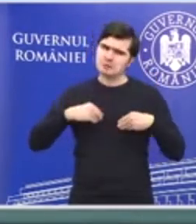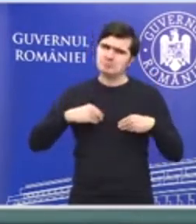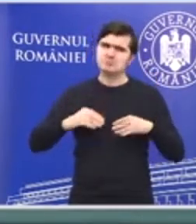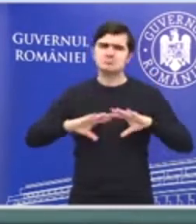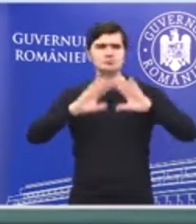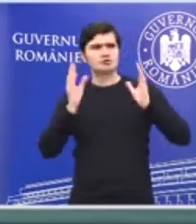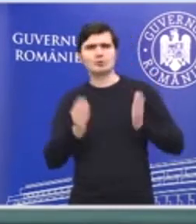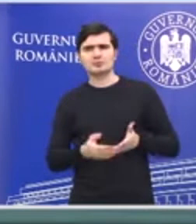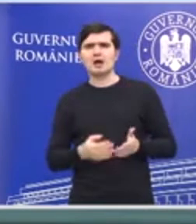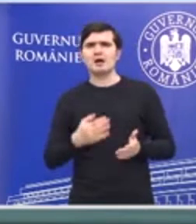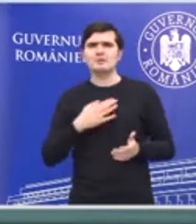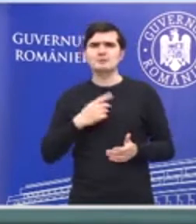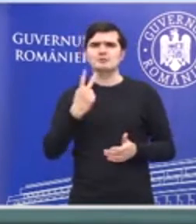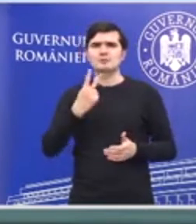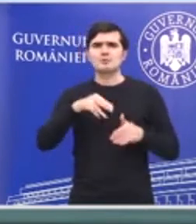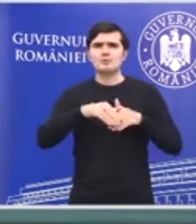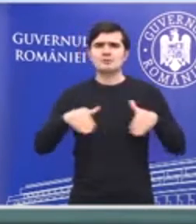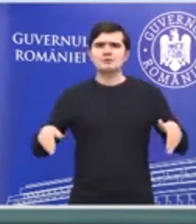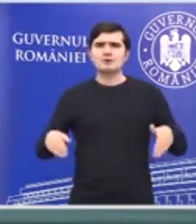de